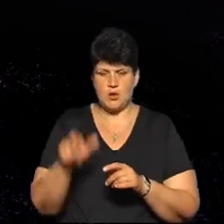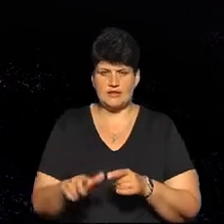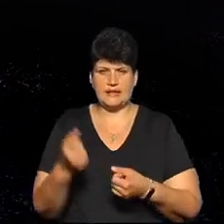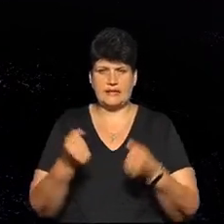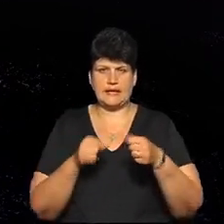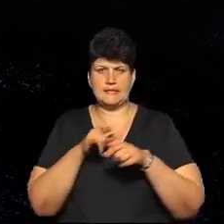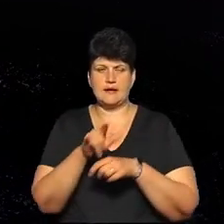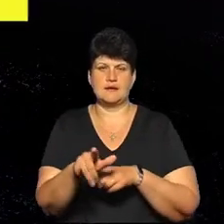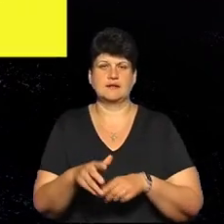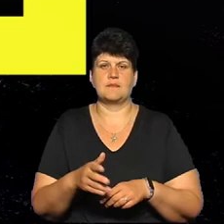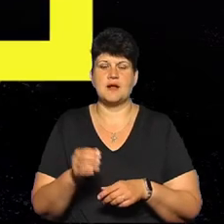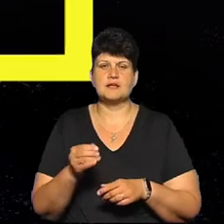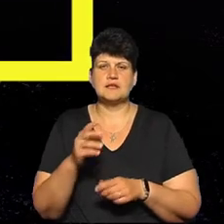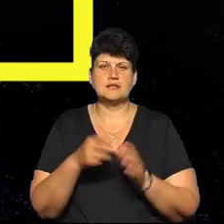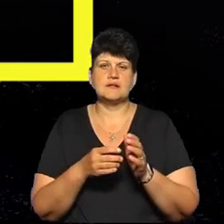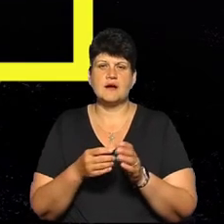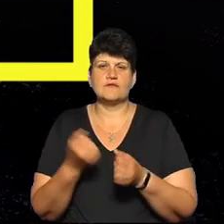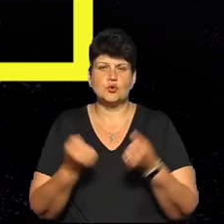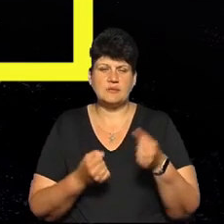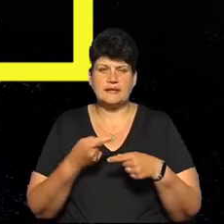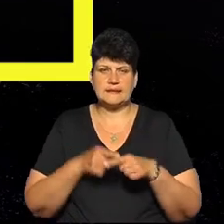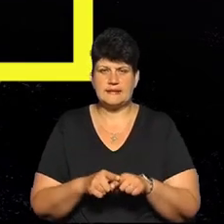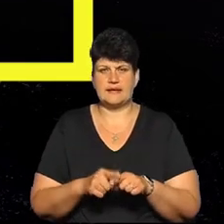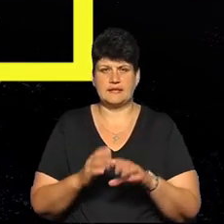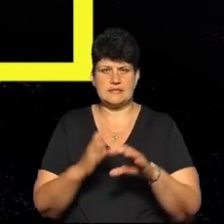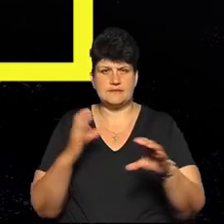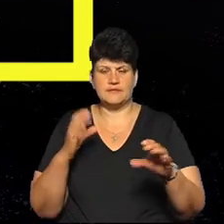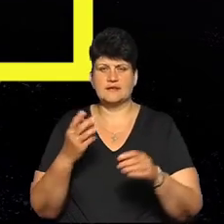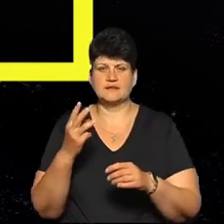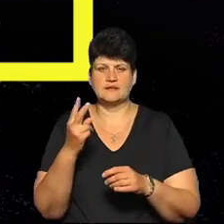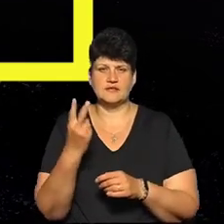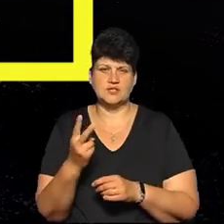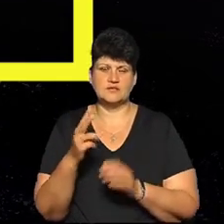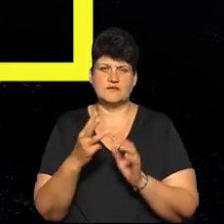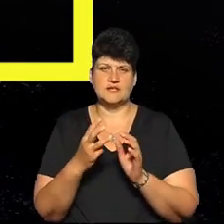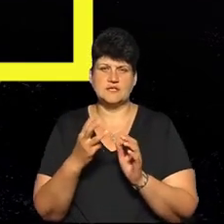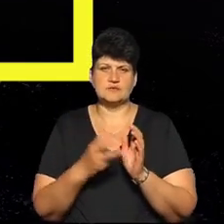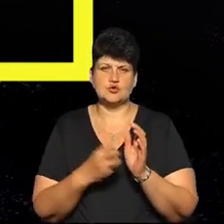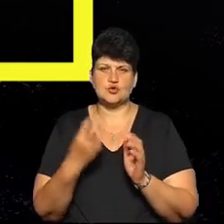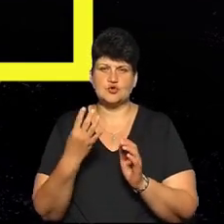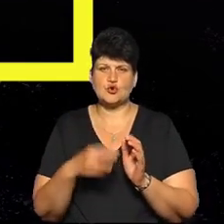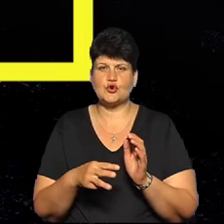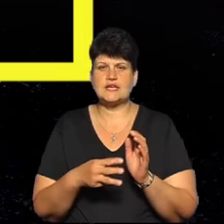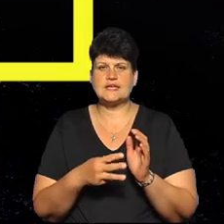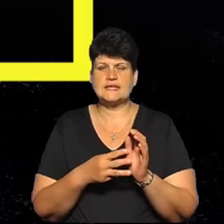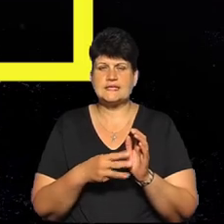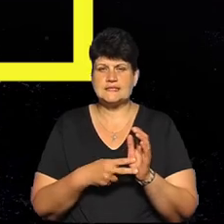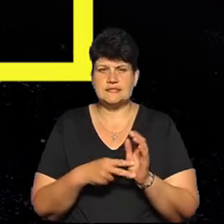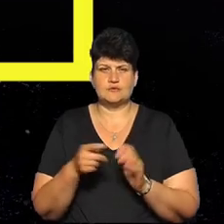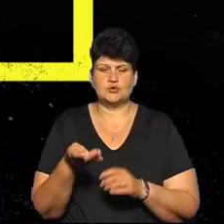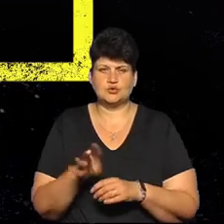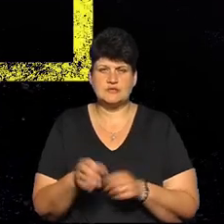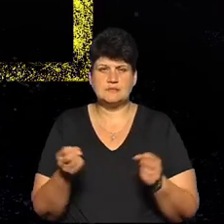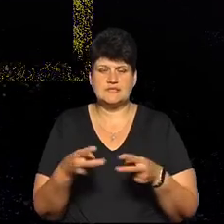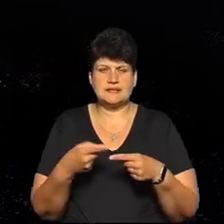гелікоптерів, автомобільна техніка та автоцистерни – 2847 одиниць. Спеціальна техніка –